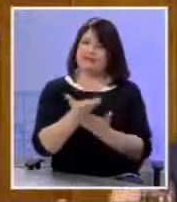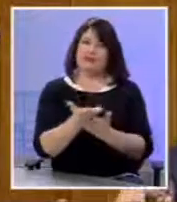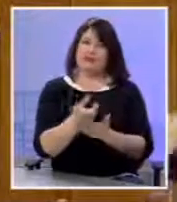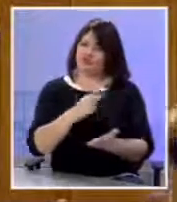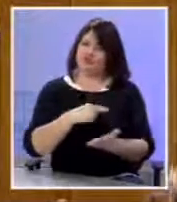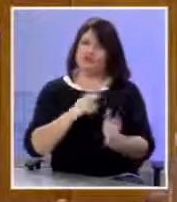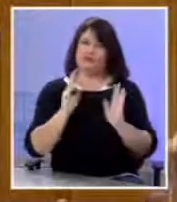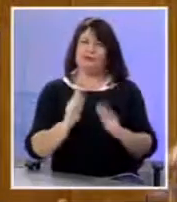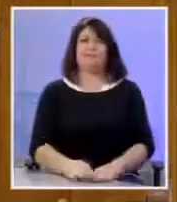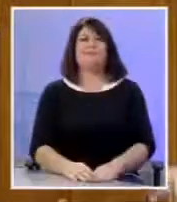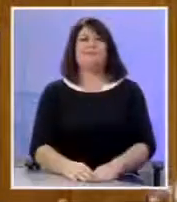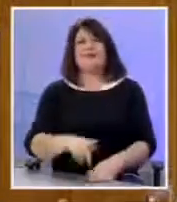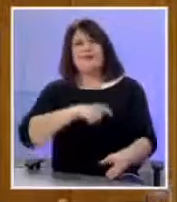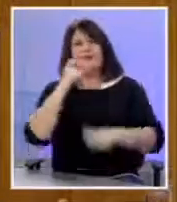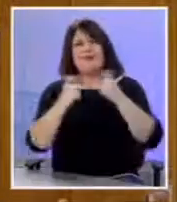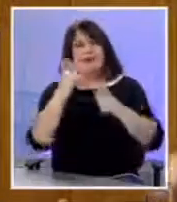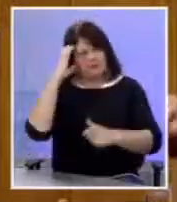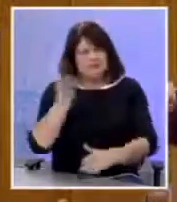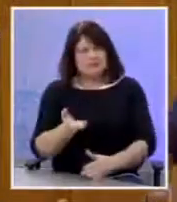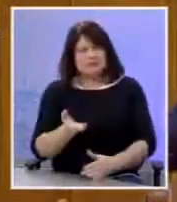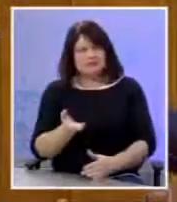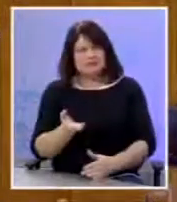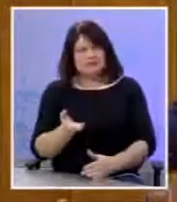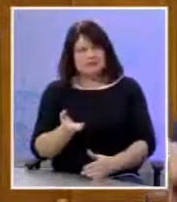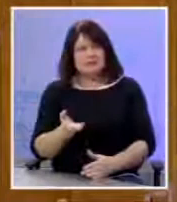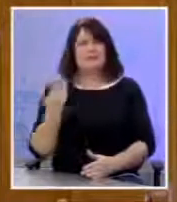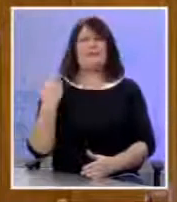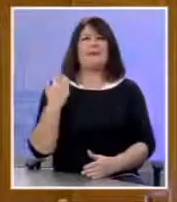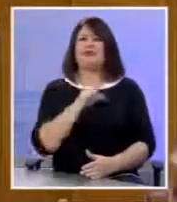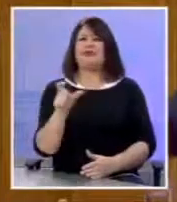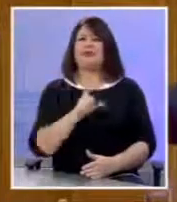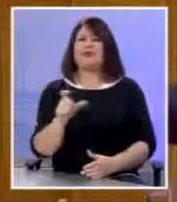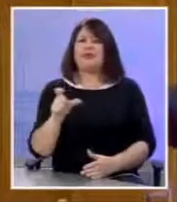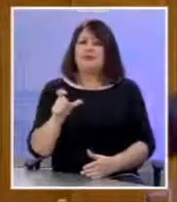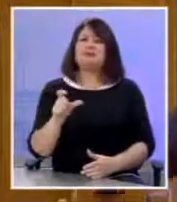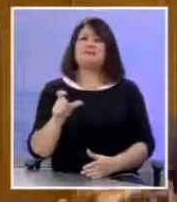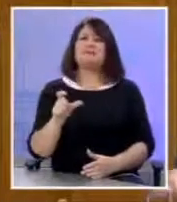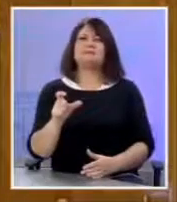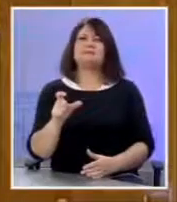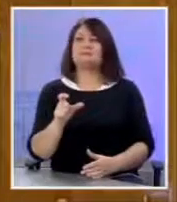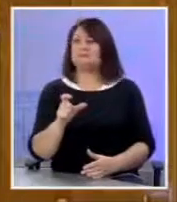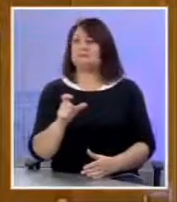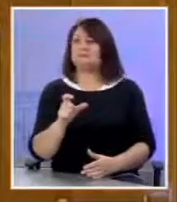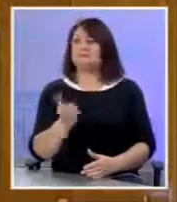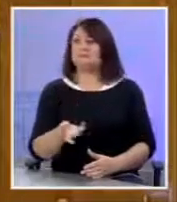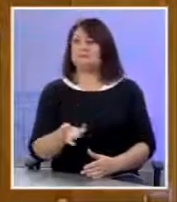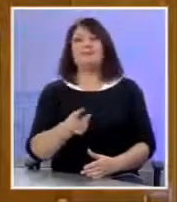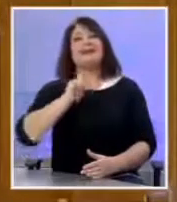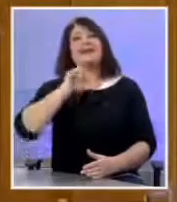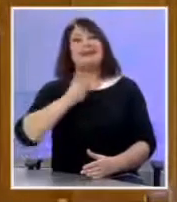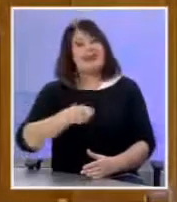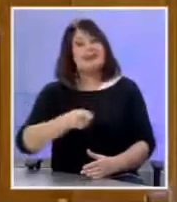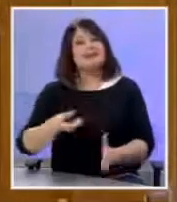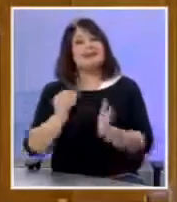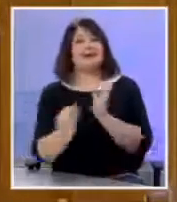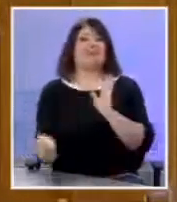θυμίσουμε τον τόρο που είχε γίνει πριν λίγες εβδομάδες όταν αυτή η διάταξη είχε